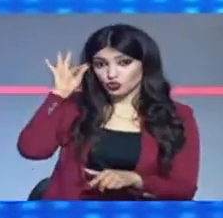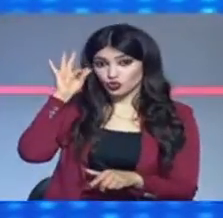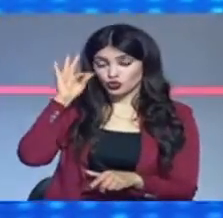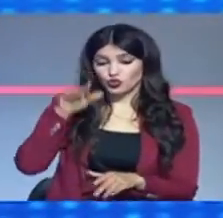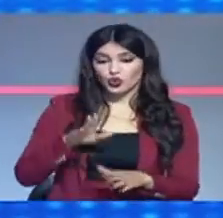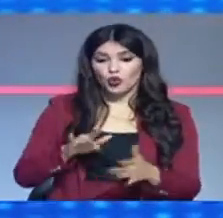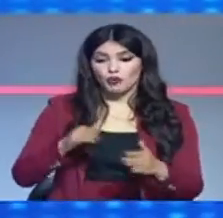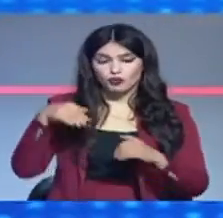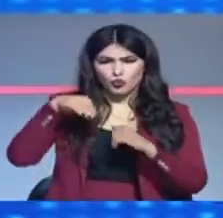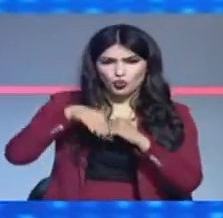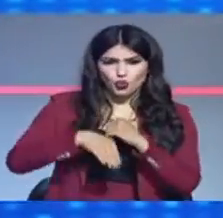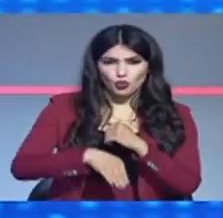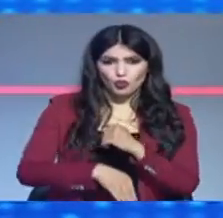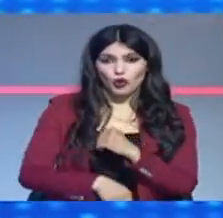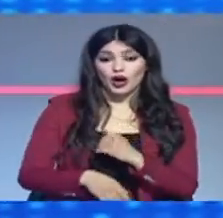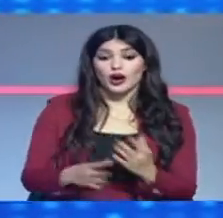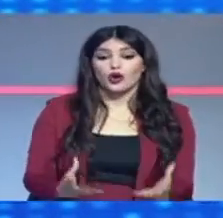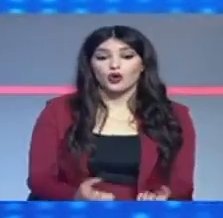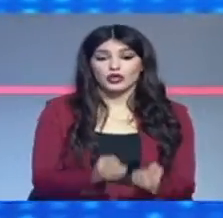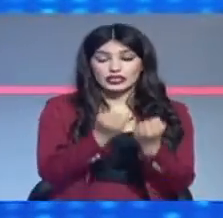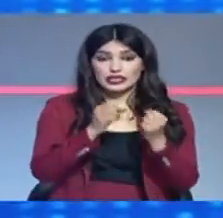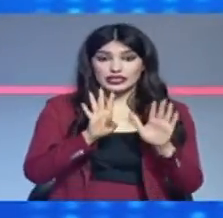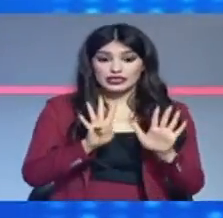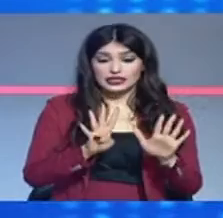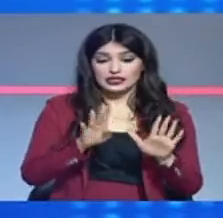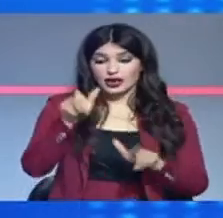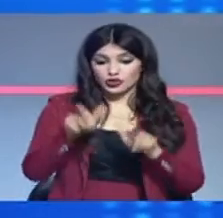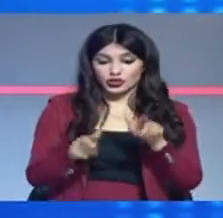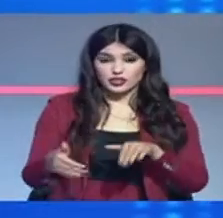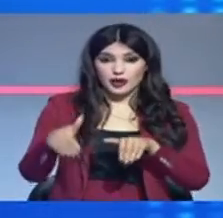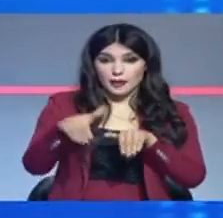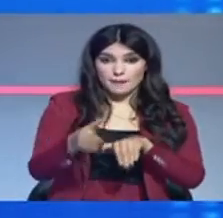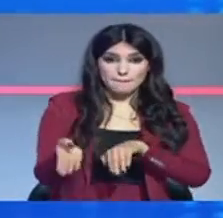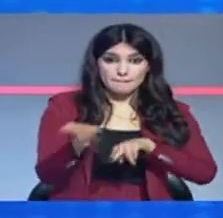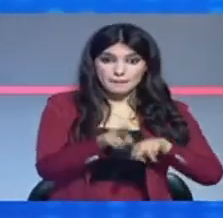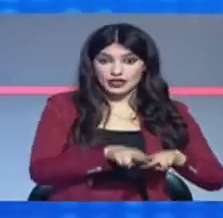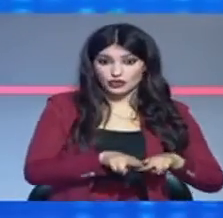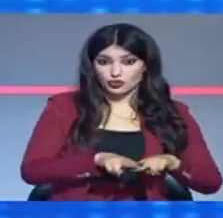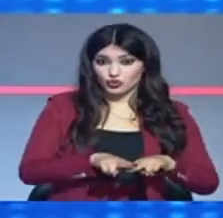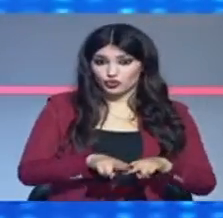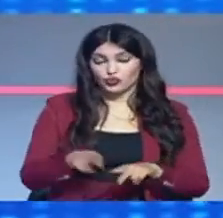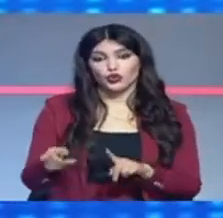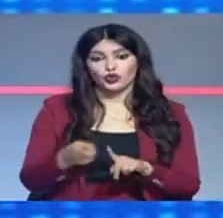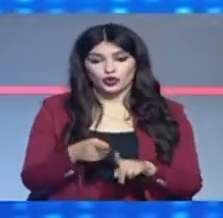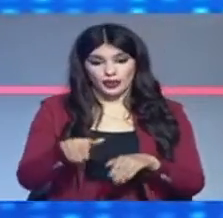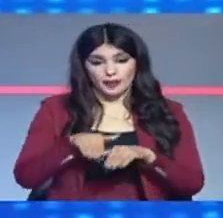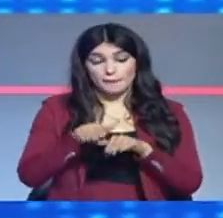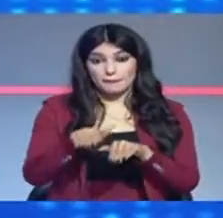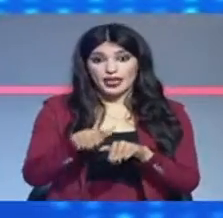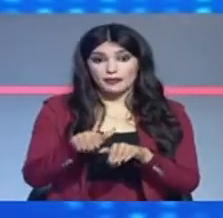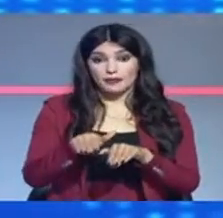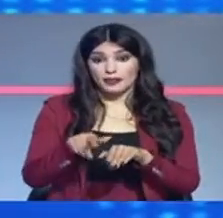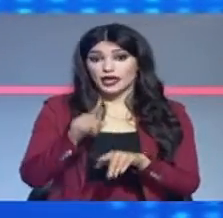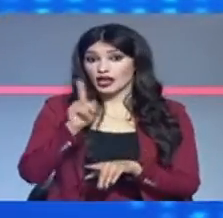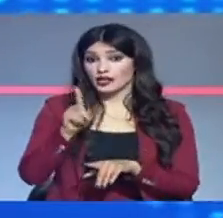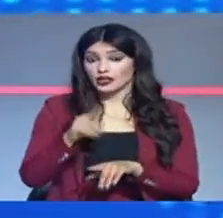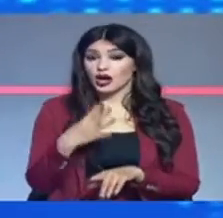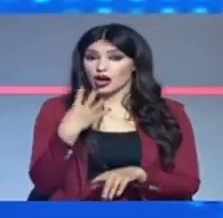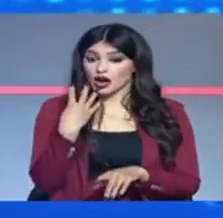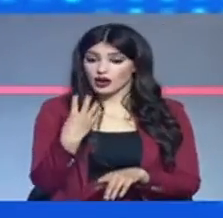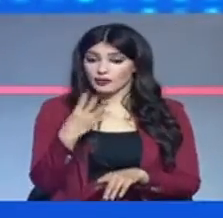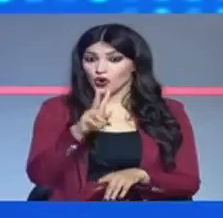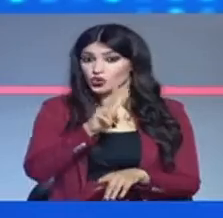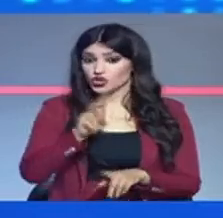بصدد الغرق وتسعه فيما انقذت وحدات الحرس البحري وفي عمل وفي العمليات ذاتها اربعه